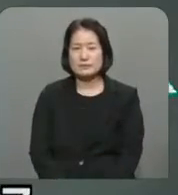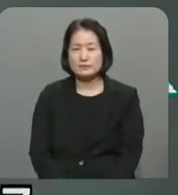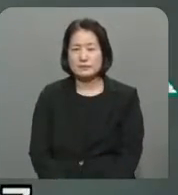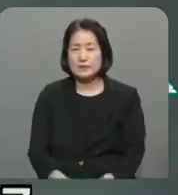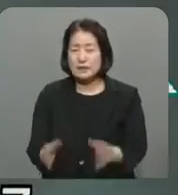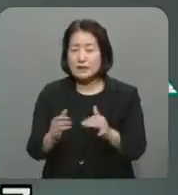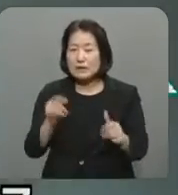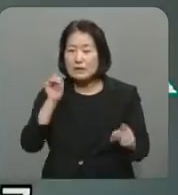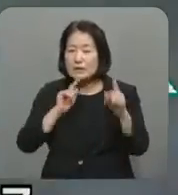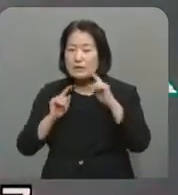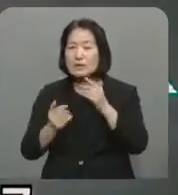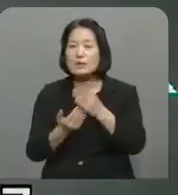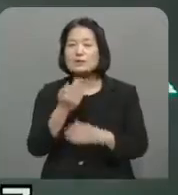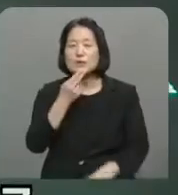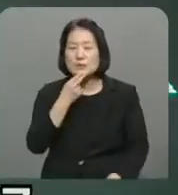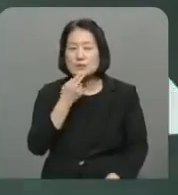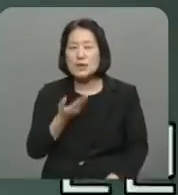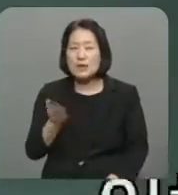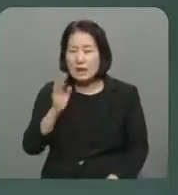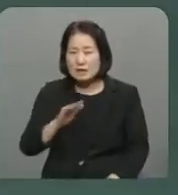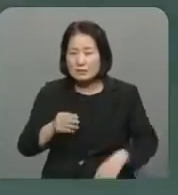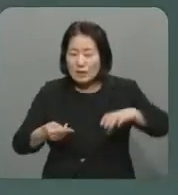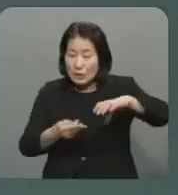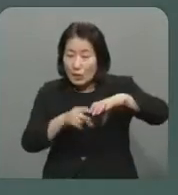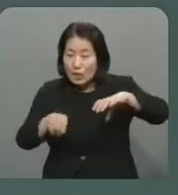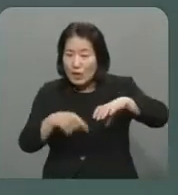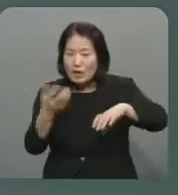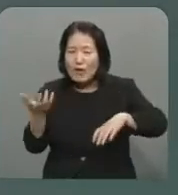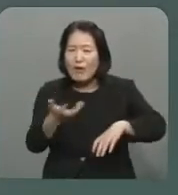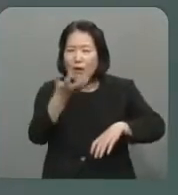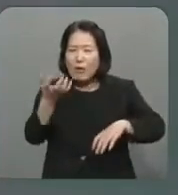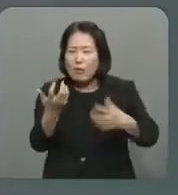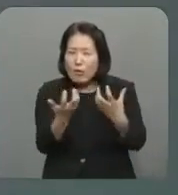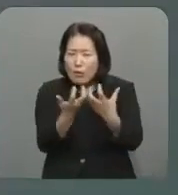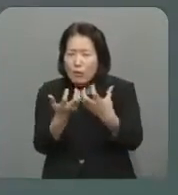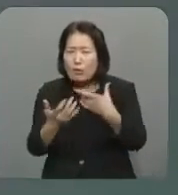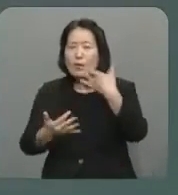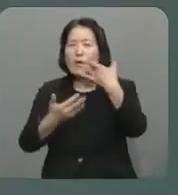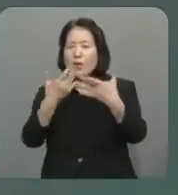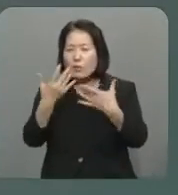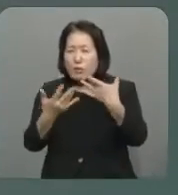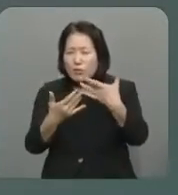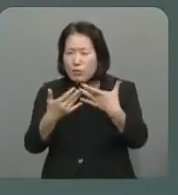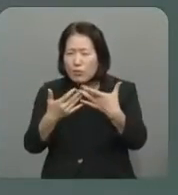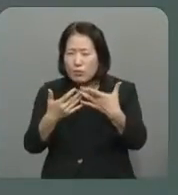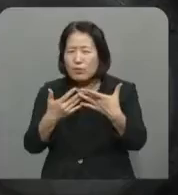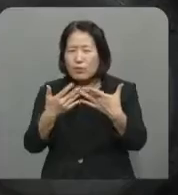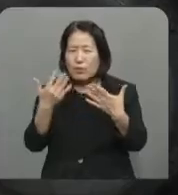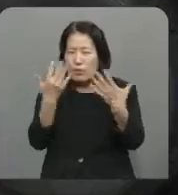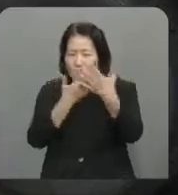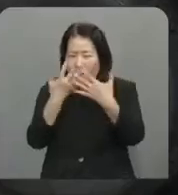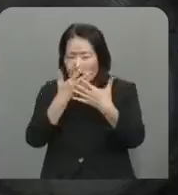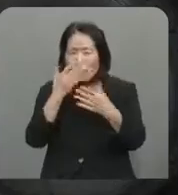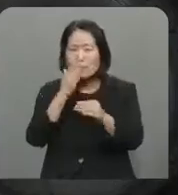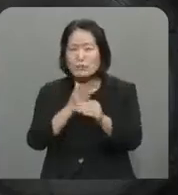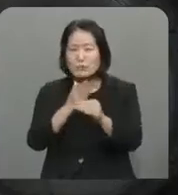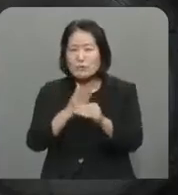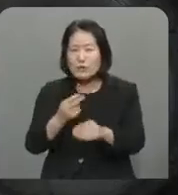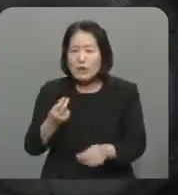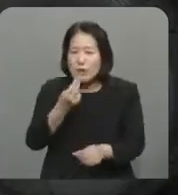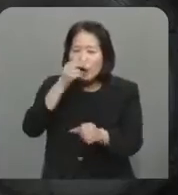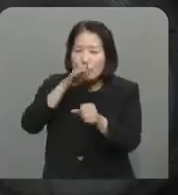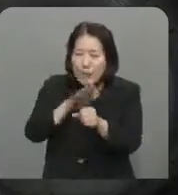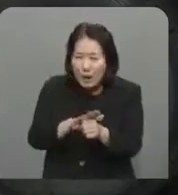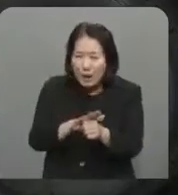인명피해는 없었지만 당시 터너 라는 연기로 가득차 불 키리 히미하게 보일 정도였습니다 질식 사고 위험에 다이